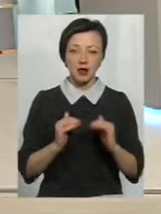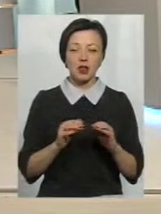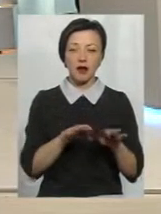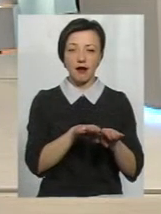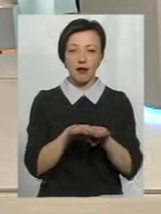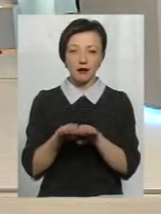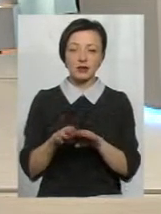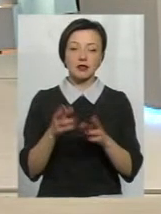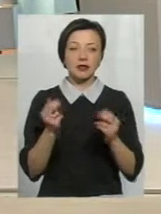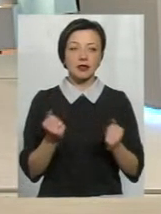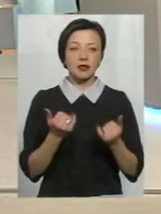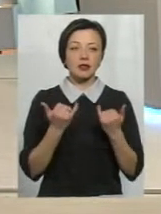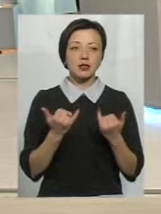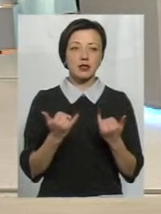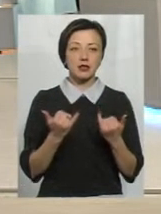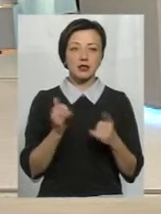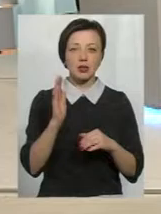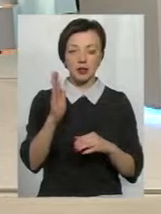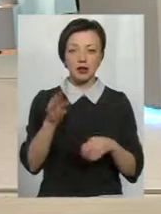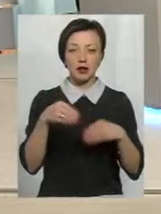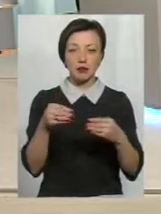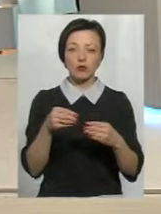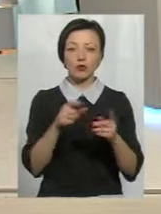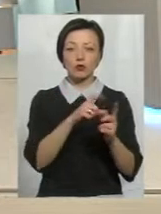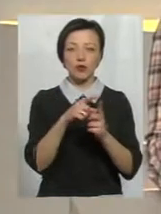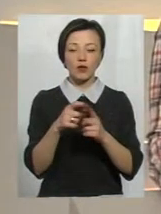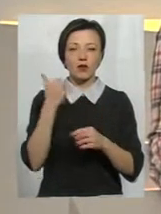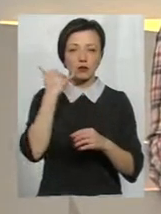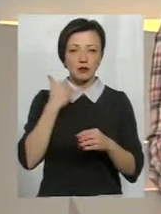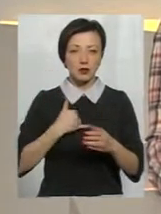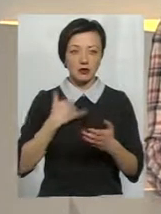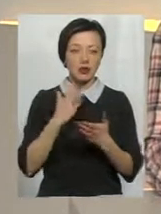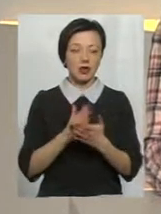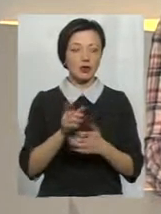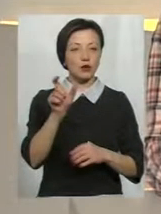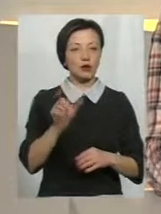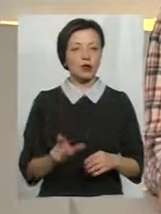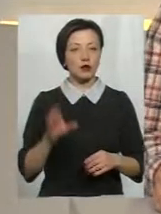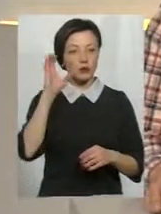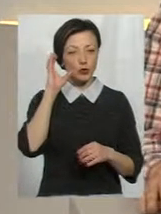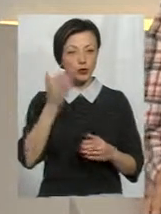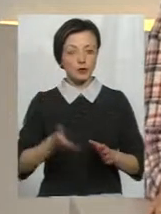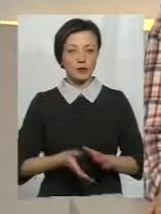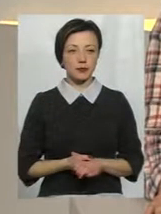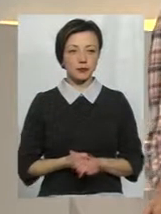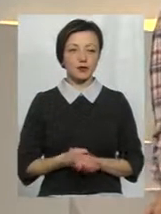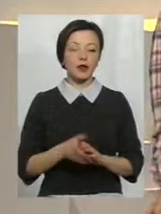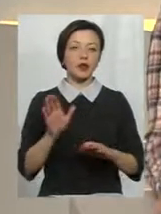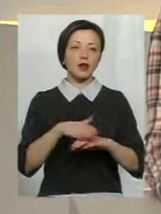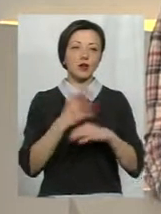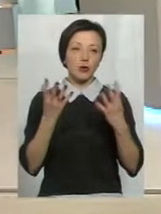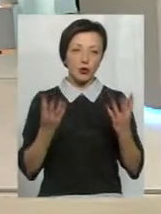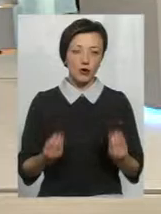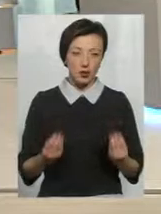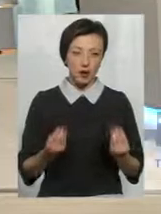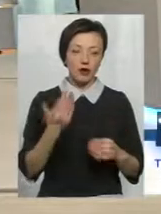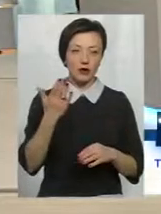так? Так. А зараз, пане Степане, я вам дам слово. У нас просто на зв'язку є телеглядач, давайте його почуємо. Алло, доброго дня, ви в